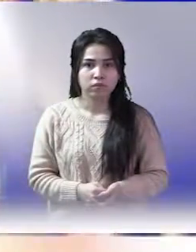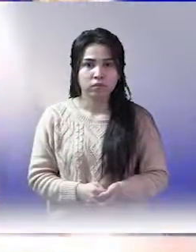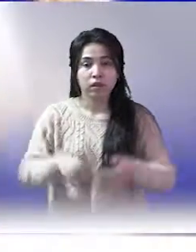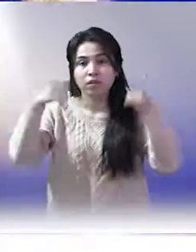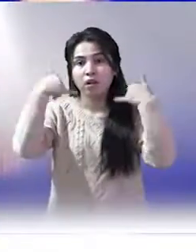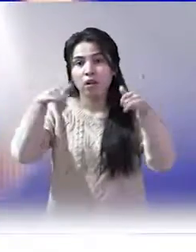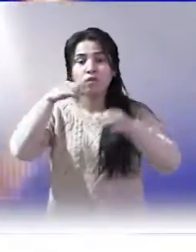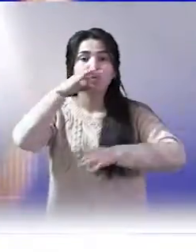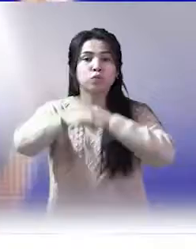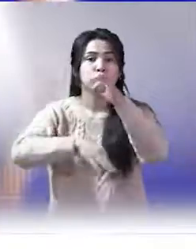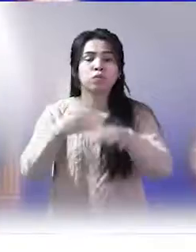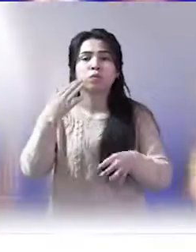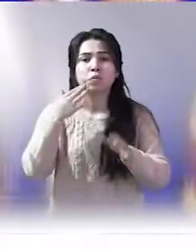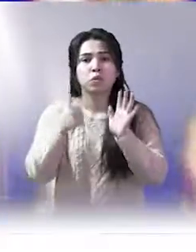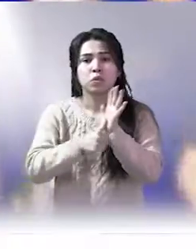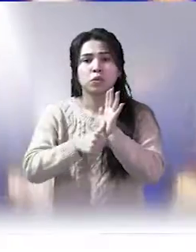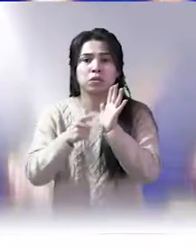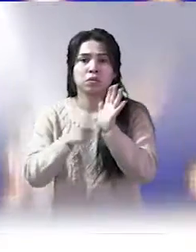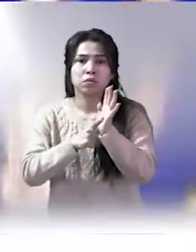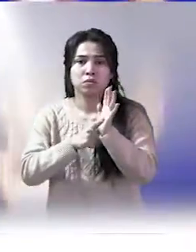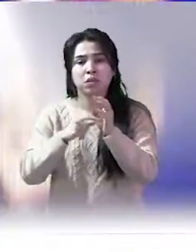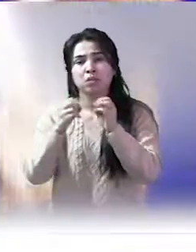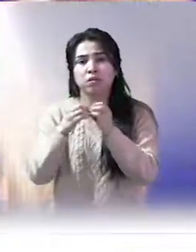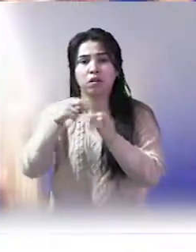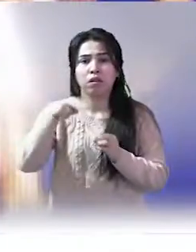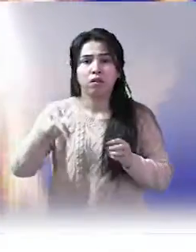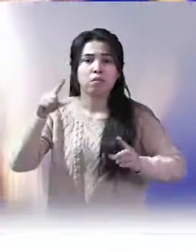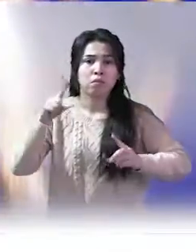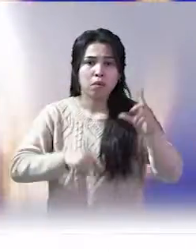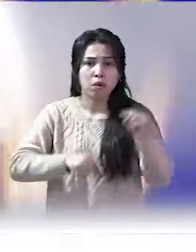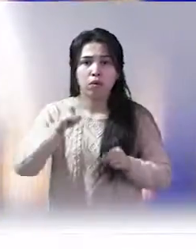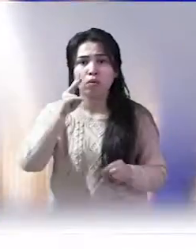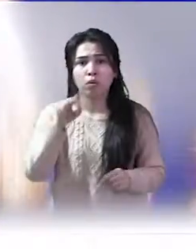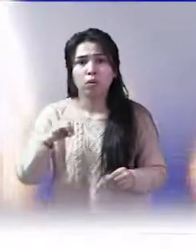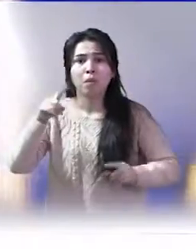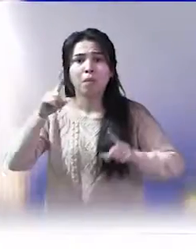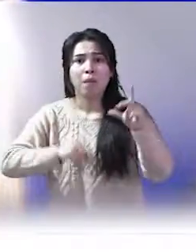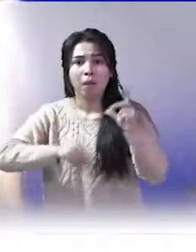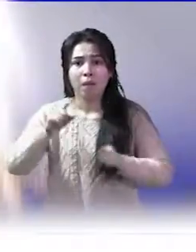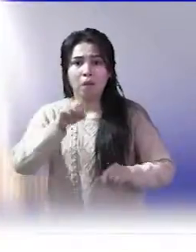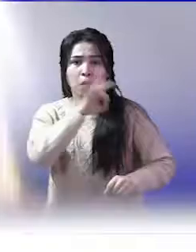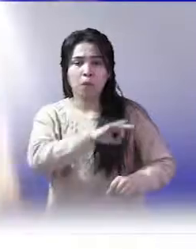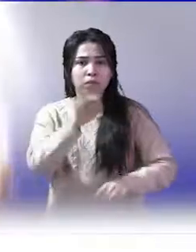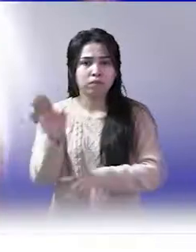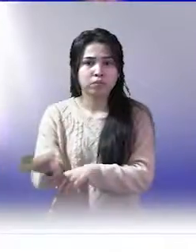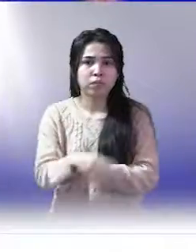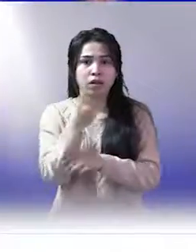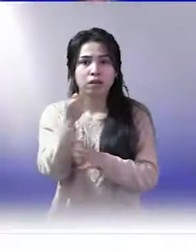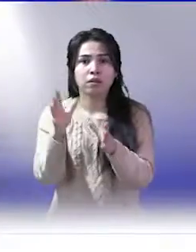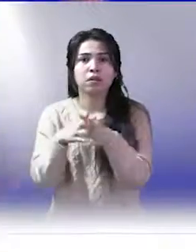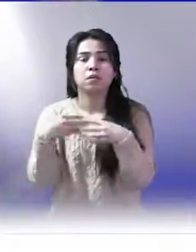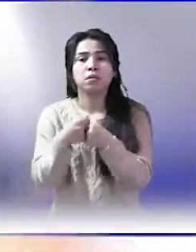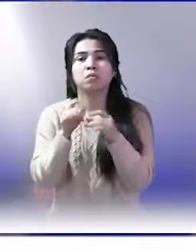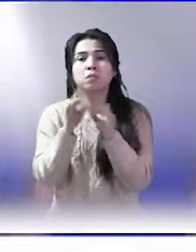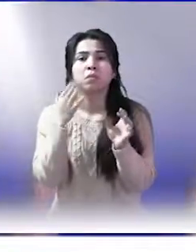От коровы в сутки можно получить 6-7, а то и 10 литров молока. Однако мы даже от молока не получаем пользу. На одну семью